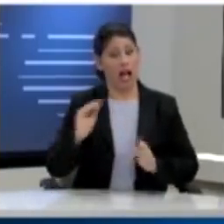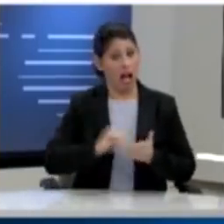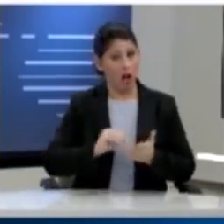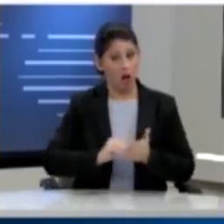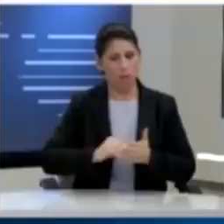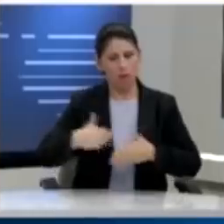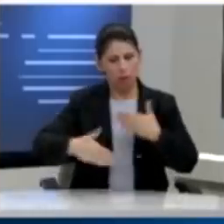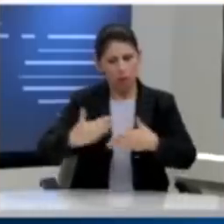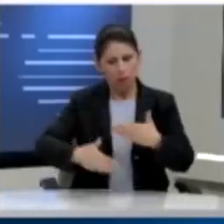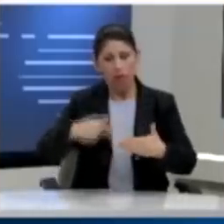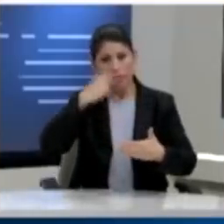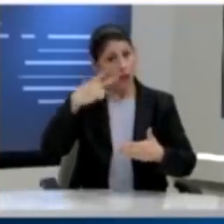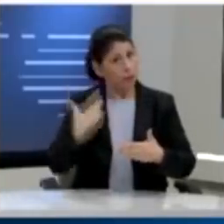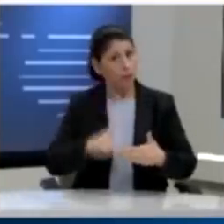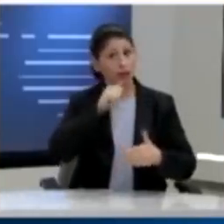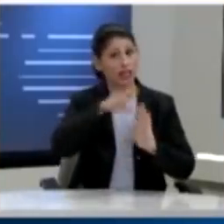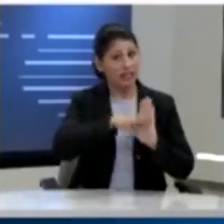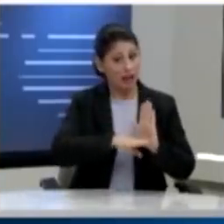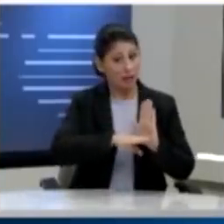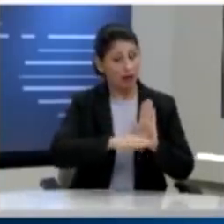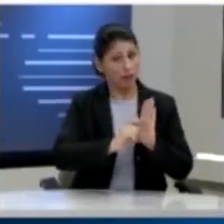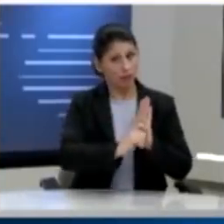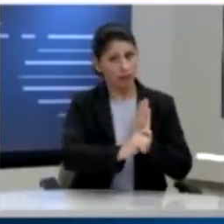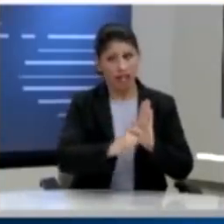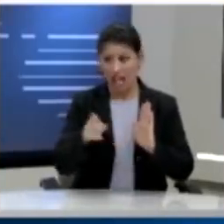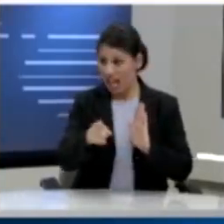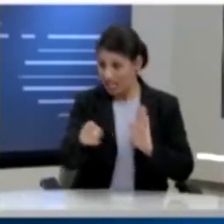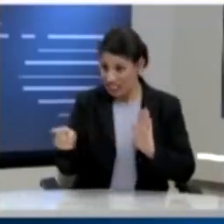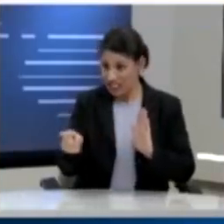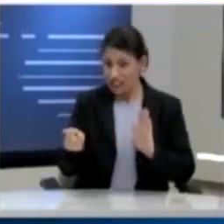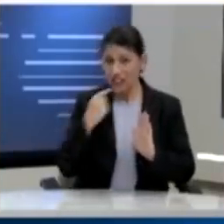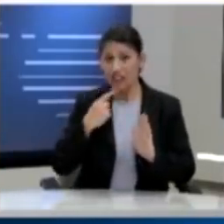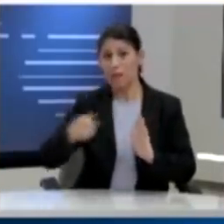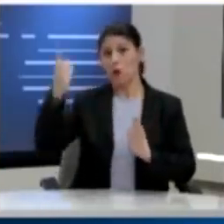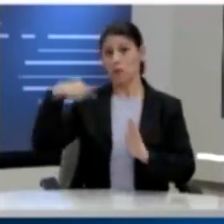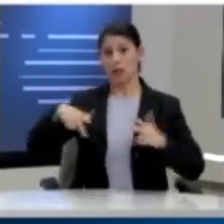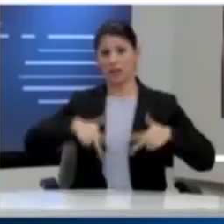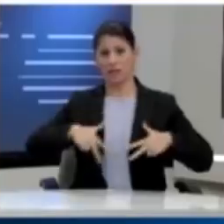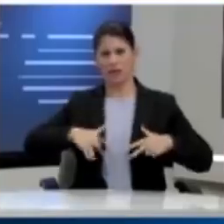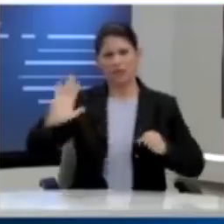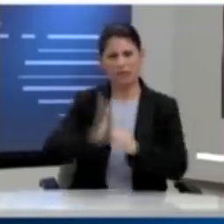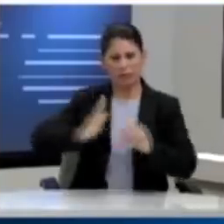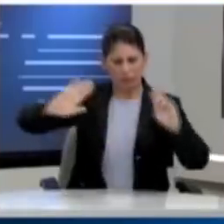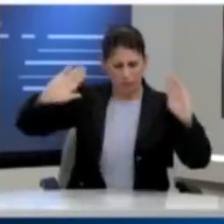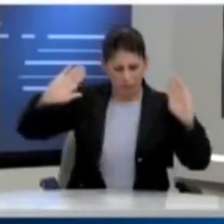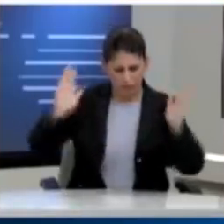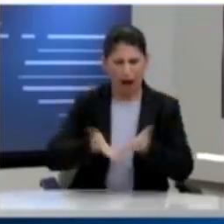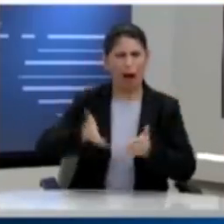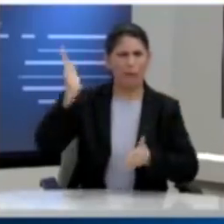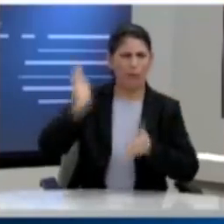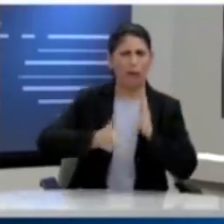δικαιώματα που υπάρχουν σήμερα στο Σύνταγμα, εσείς και οι προηγούμενοι τα τσακίσατε, τα τσακίζετε,